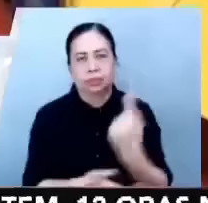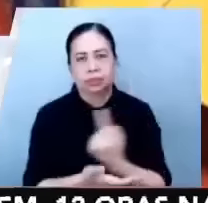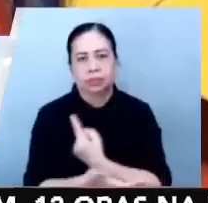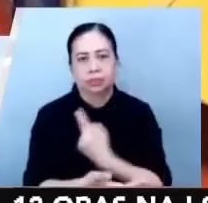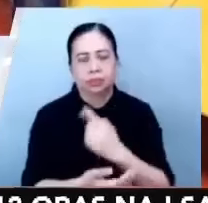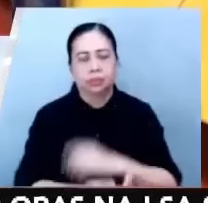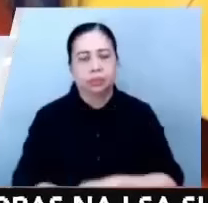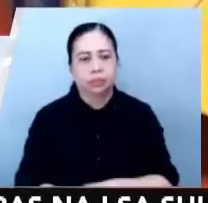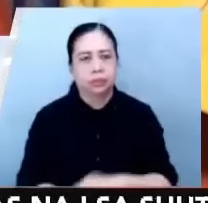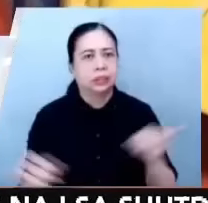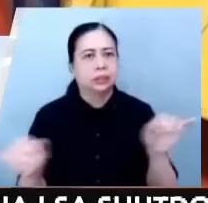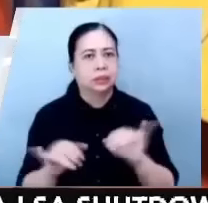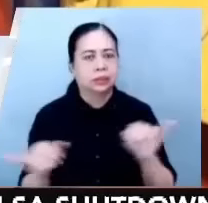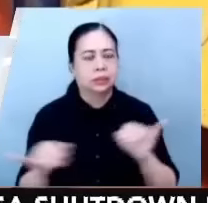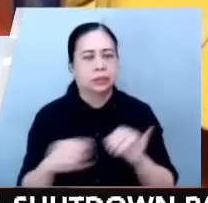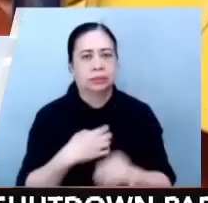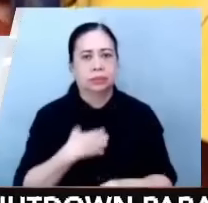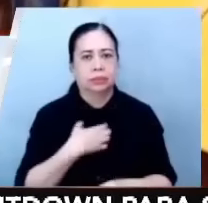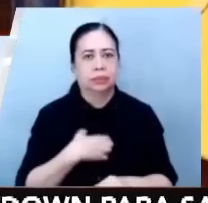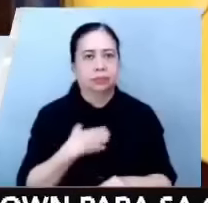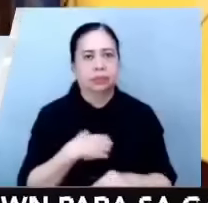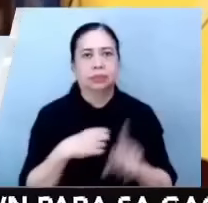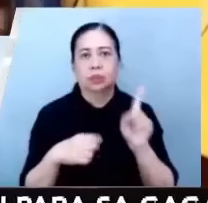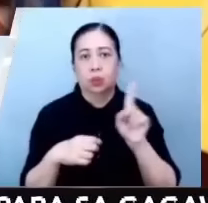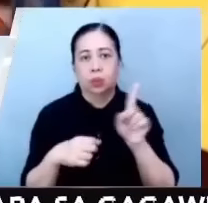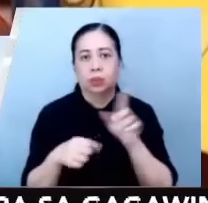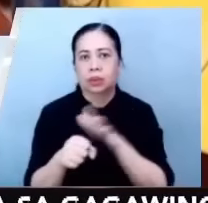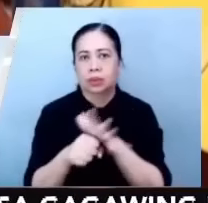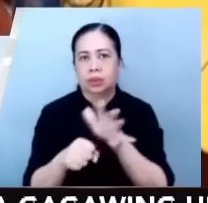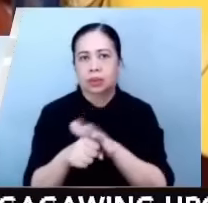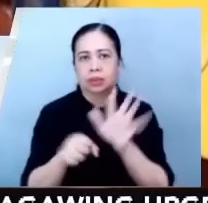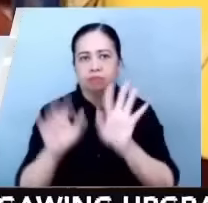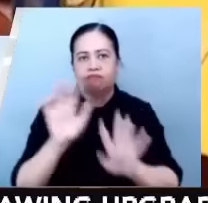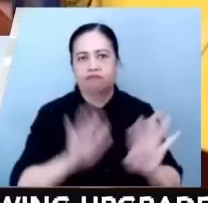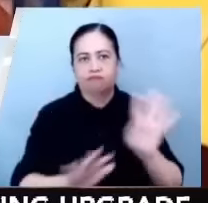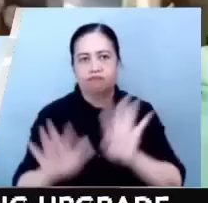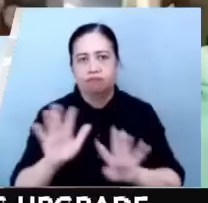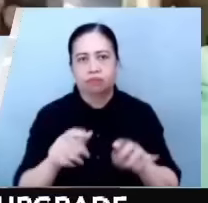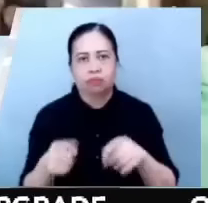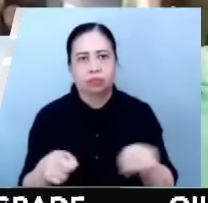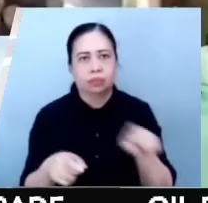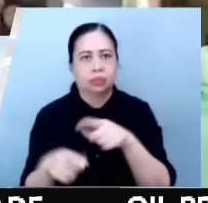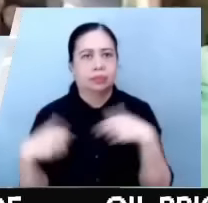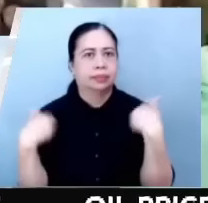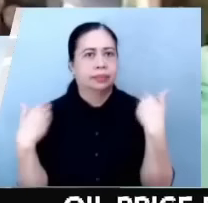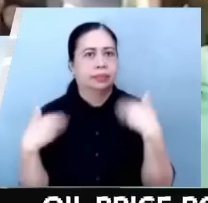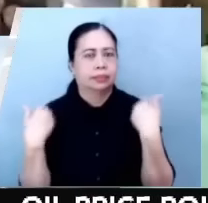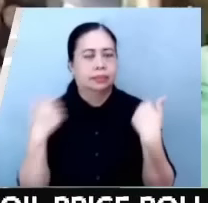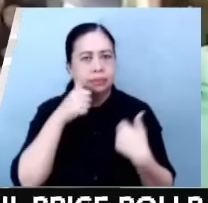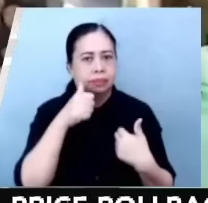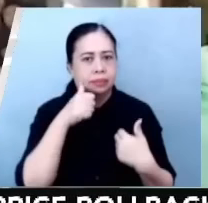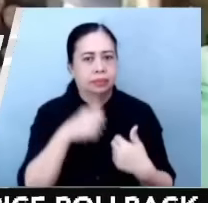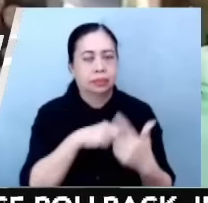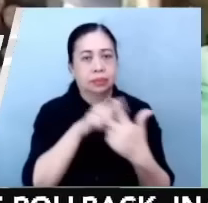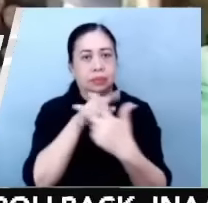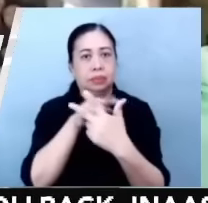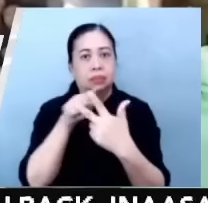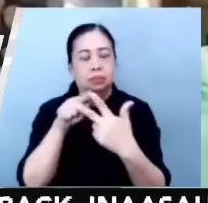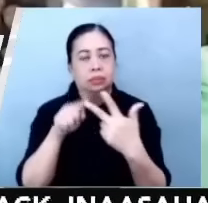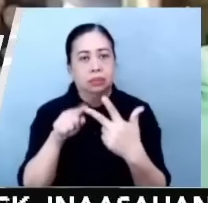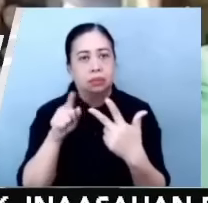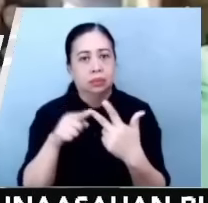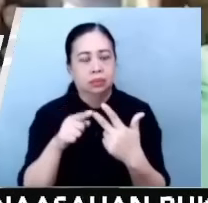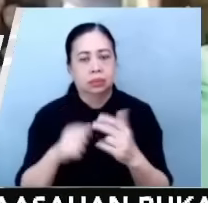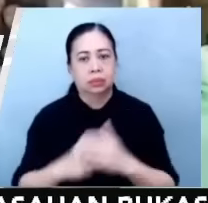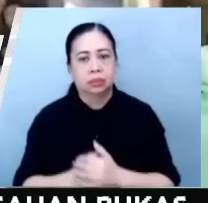silang inirereklamo ng panggagahasa at pangmumolestya umano sa mga menor de edad. Tatlo po na regional level